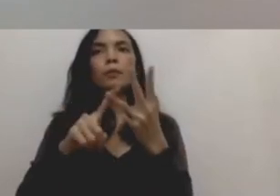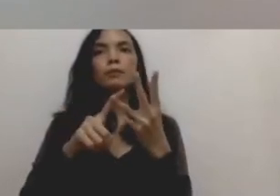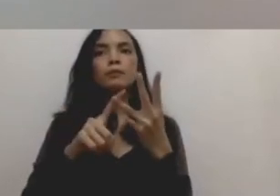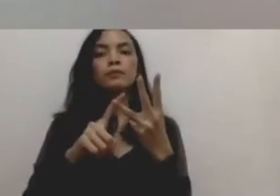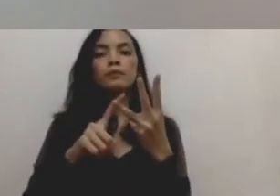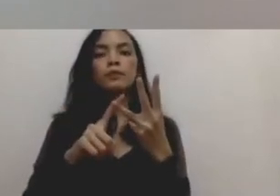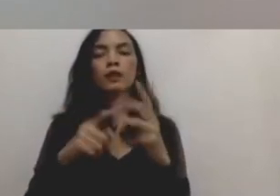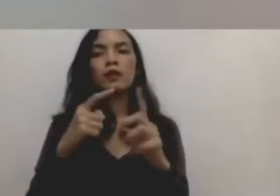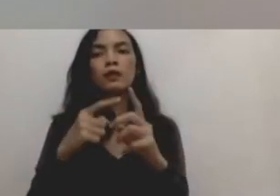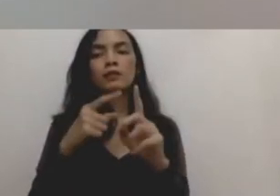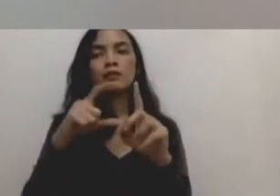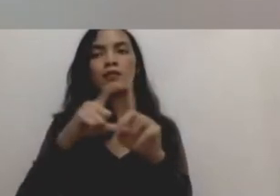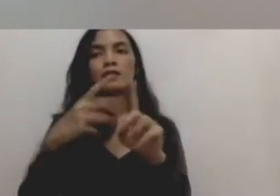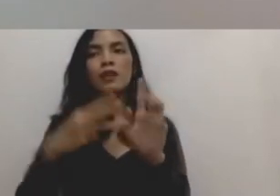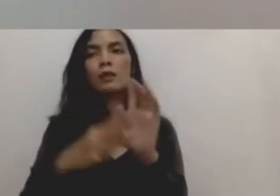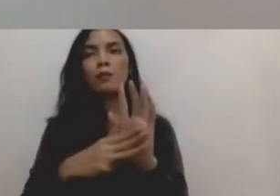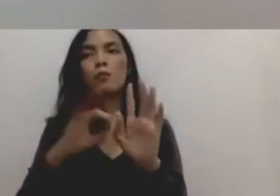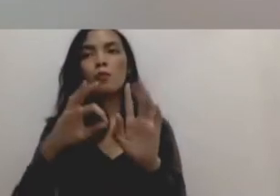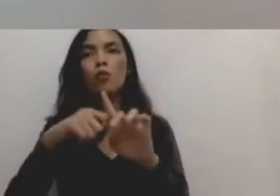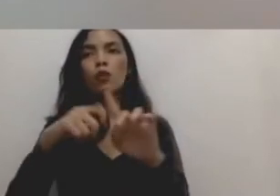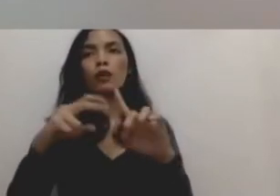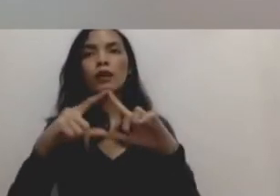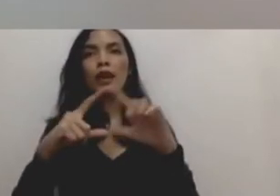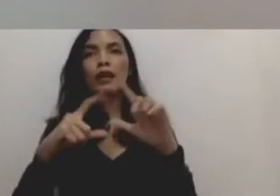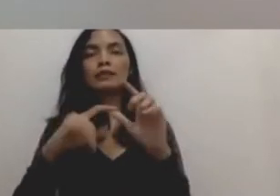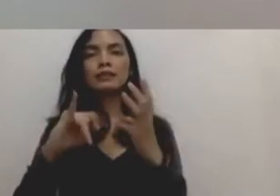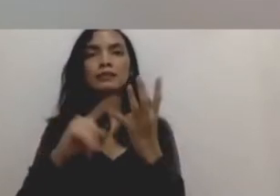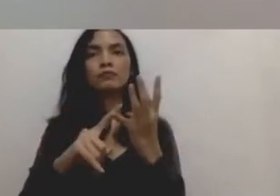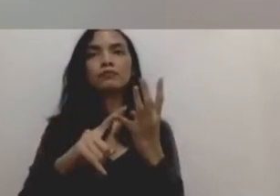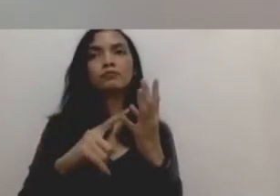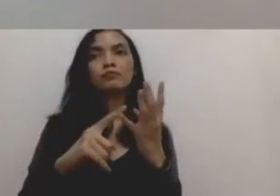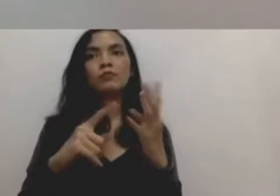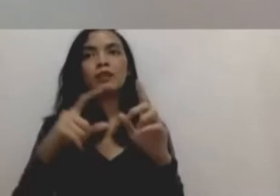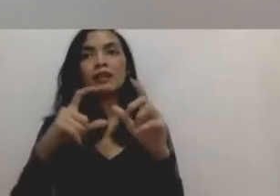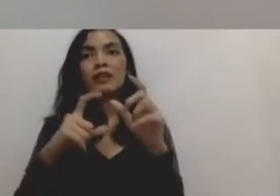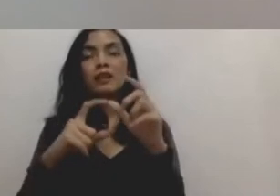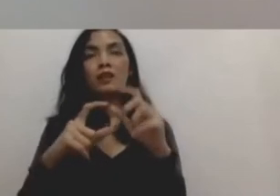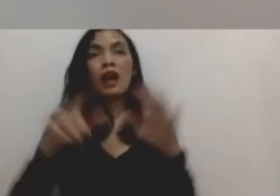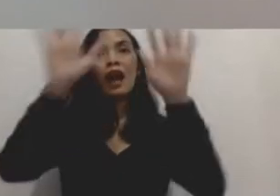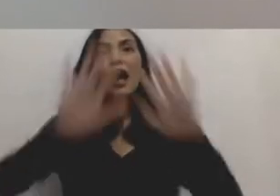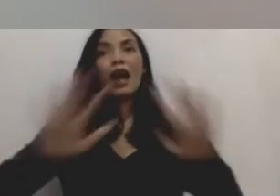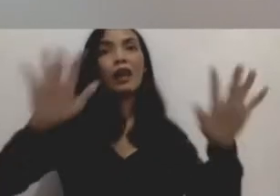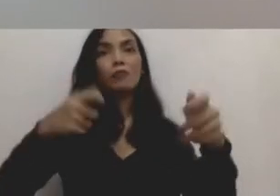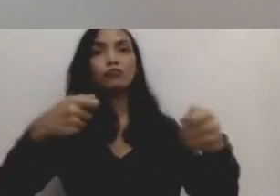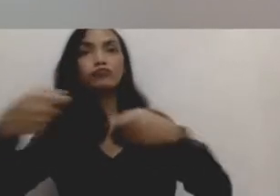demokrasi, pengelolaan, sumber daya alam berkelanjutan,